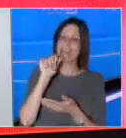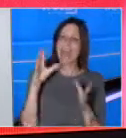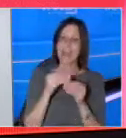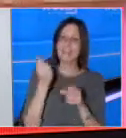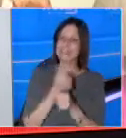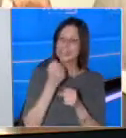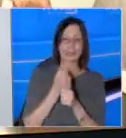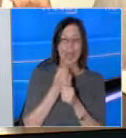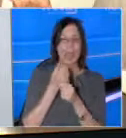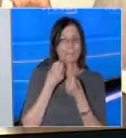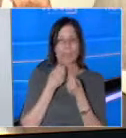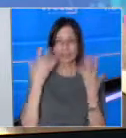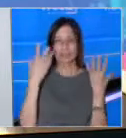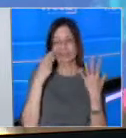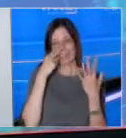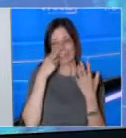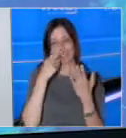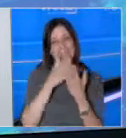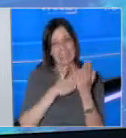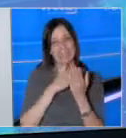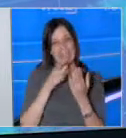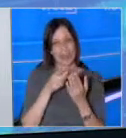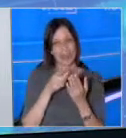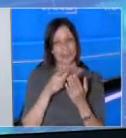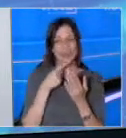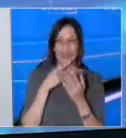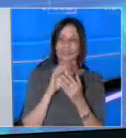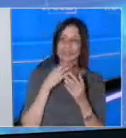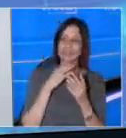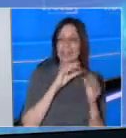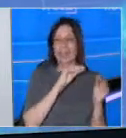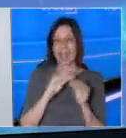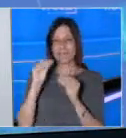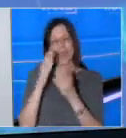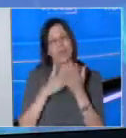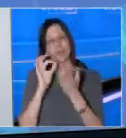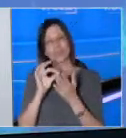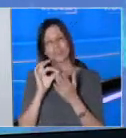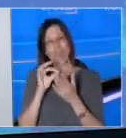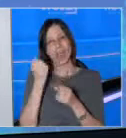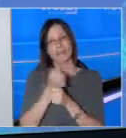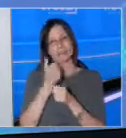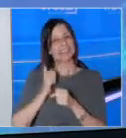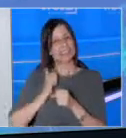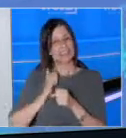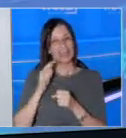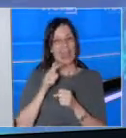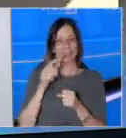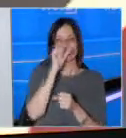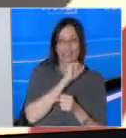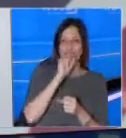מיד ננסה לנתח אותו. אמרנו, אנחנו עברנו מהניתוחים של מבצע הצבאי לניתוחים של השירה, אבל עכשיו תקבלו את המקום הראשון,